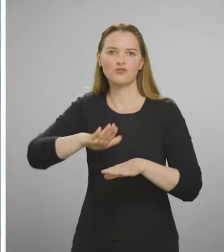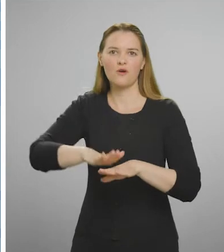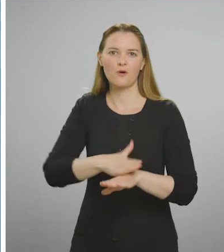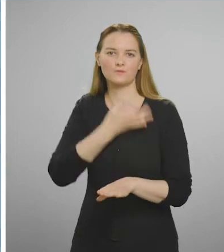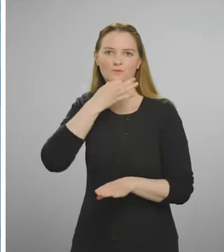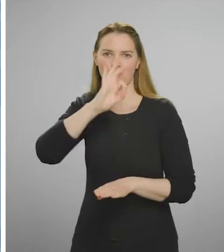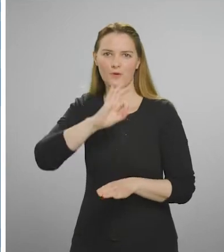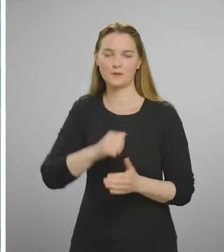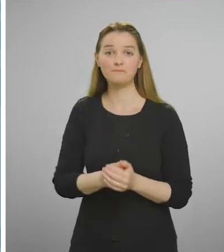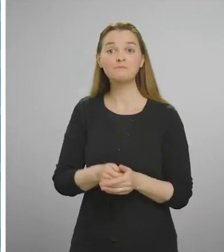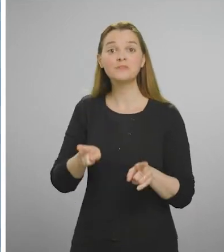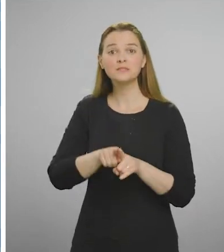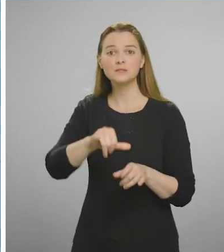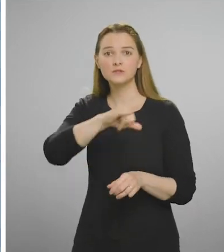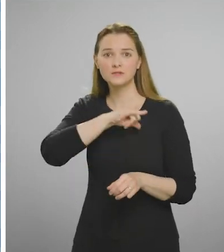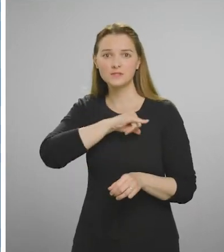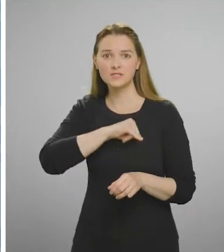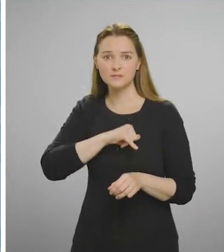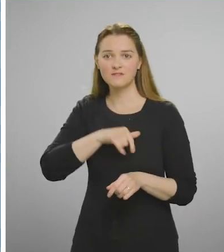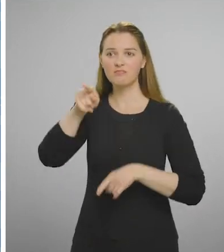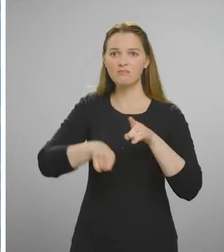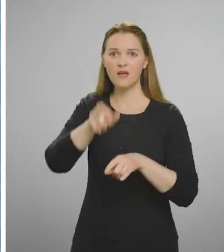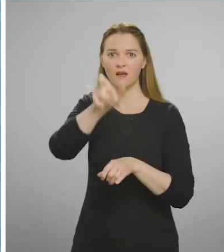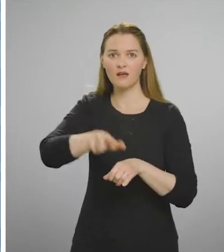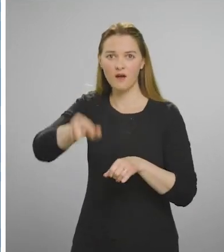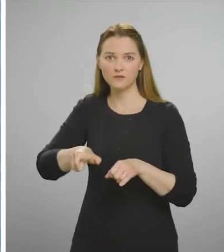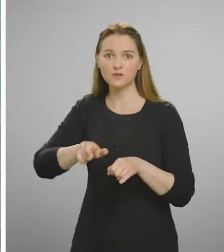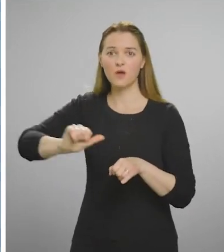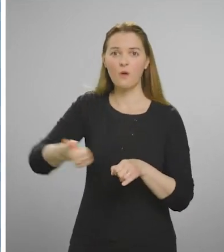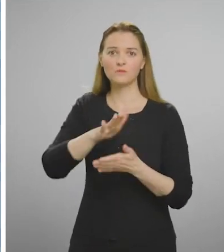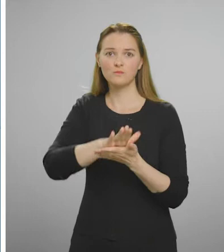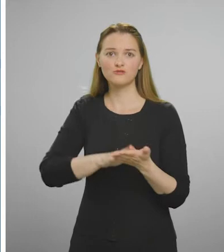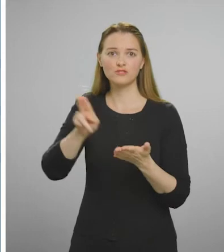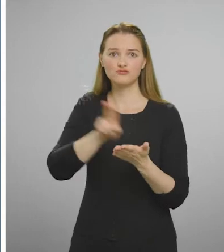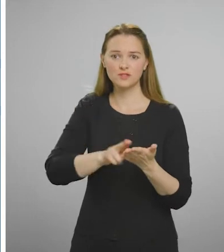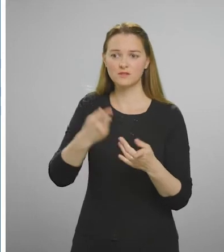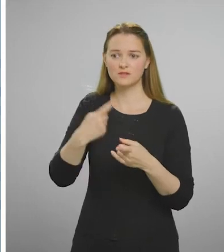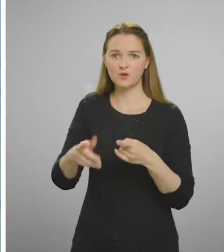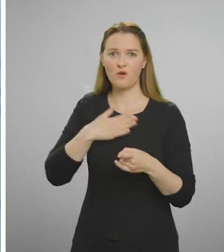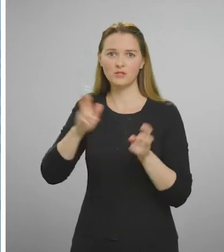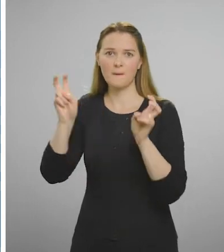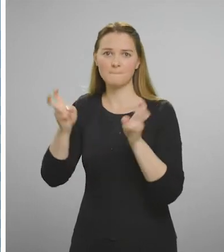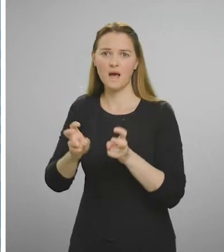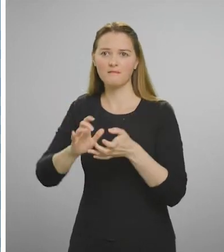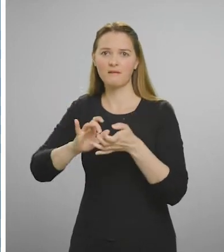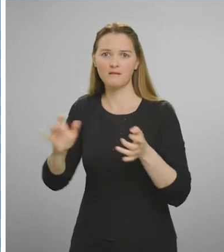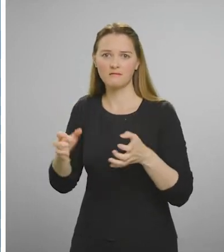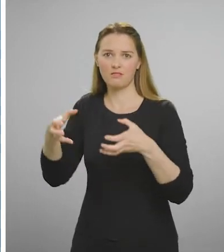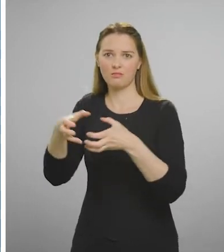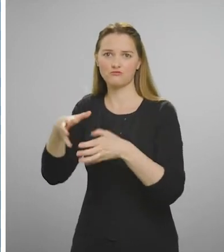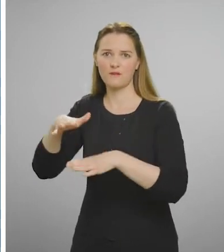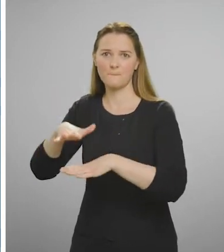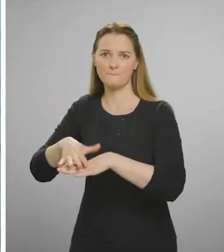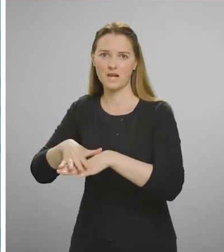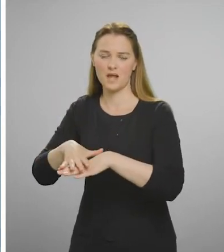osjećaja. Zanimljiv je i podatak da se dio ispitanih vratio knjizi kako bi smanjili vrijeme provedeno na internetu ili pak